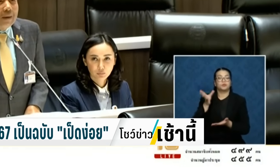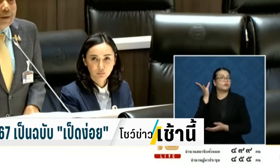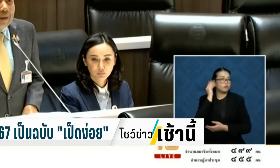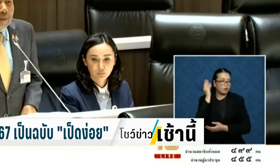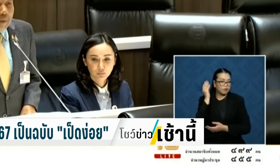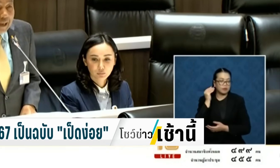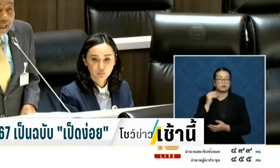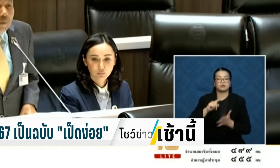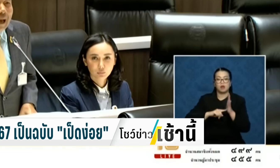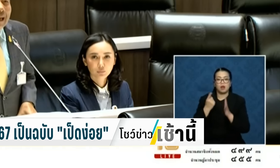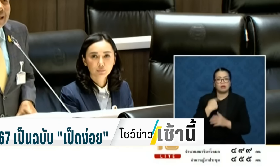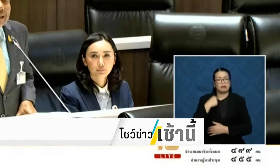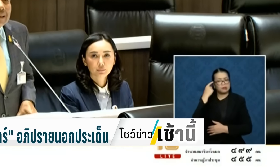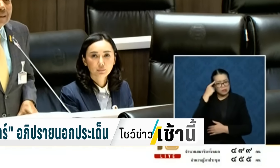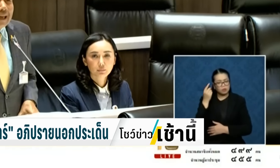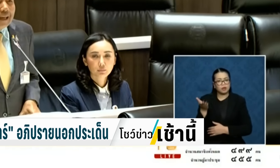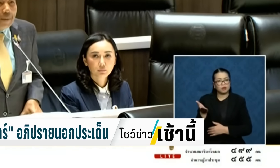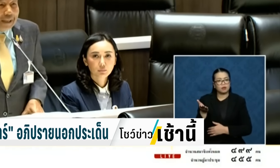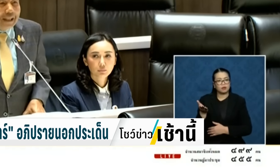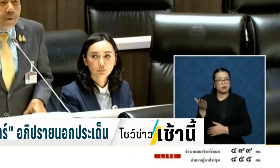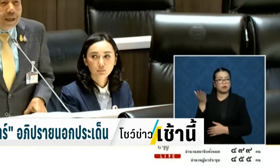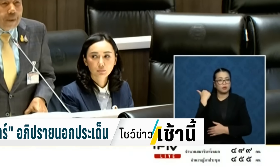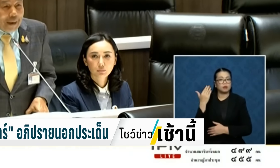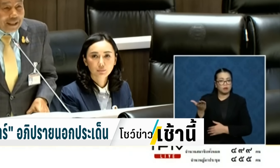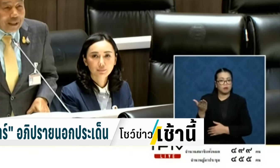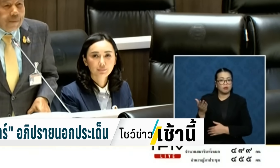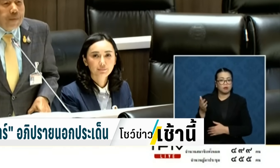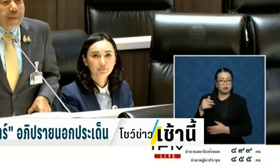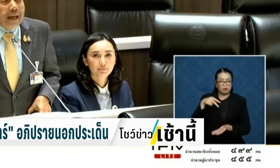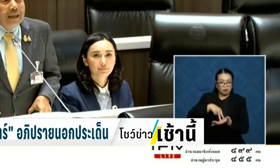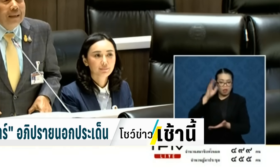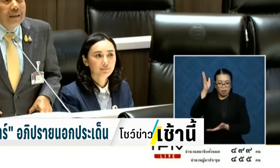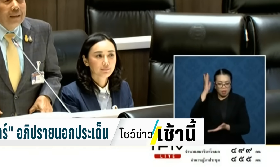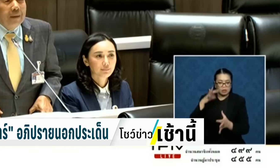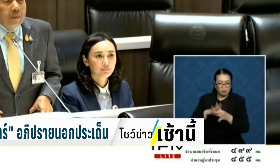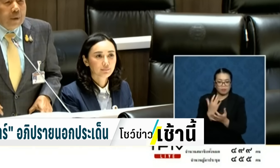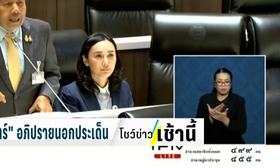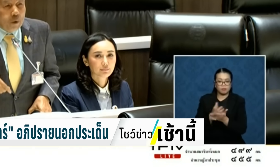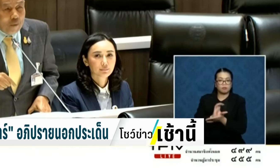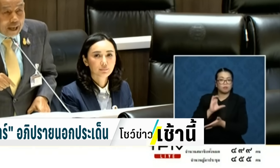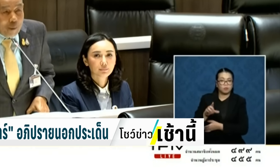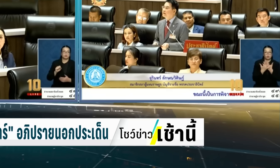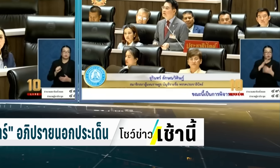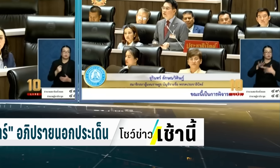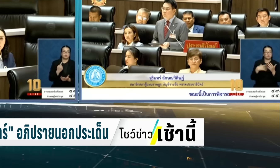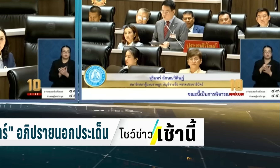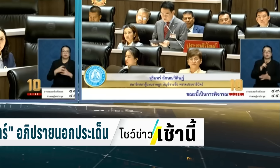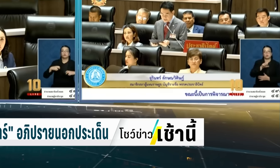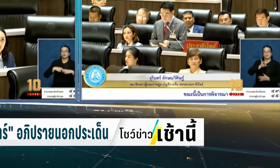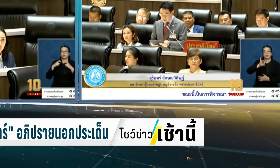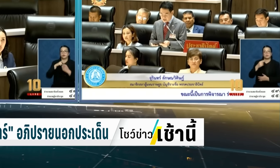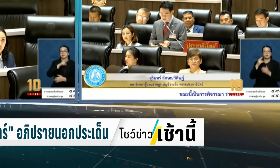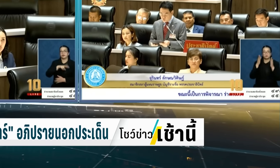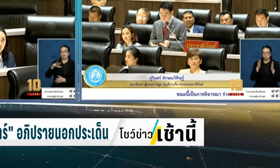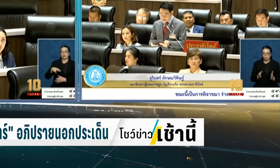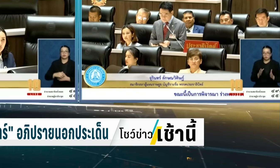เป็นถึงอดีตรัฐมนตรีจะพูดจะพูดแบบนี้จะอภิปรายแบบนี้เพราะที่ผ่านมาคุณจุรินทร์ทำงานล้มเหลวมา